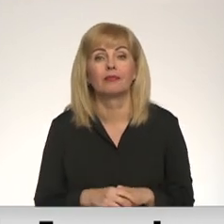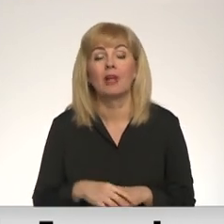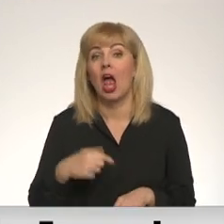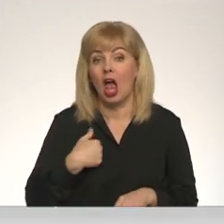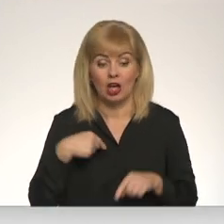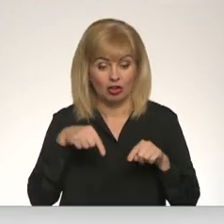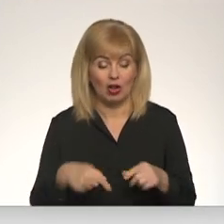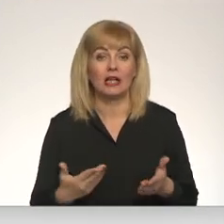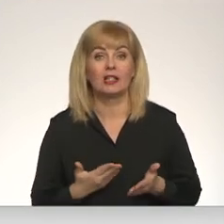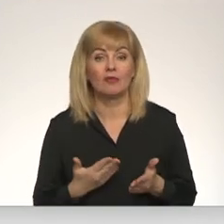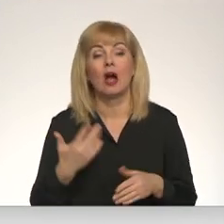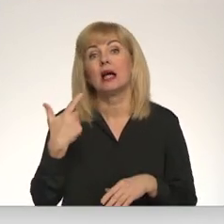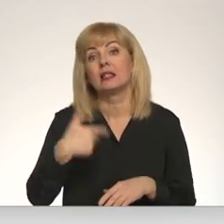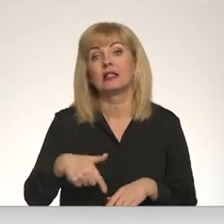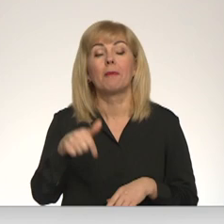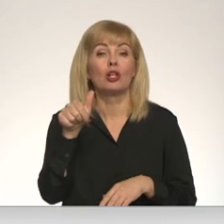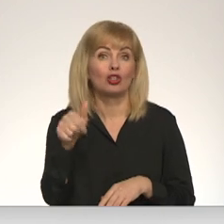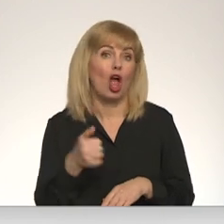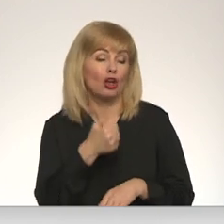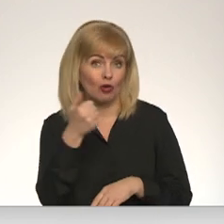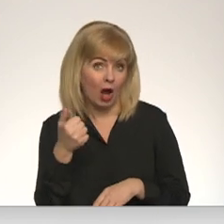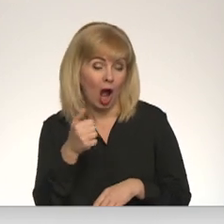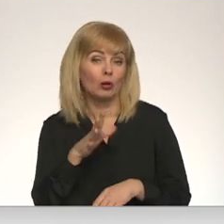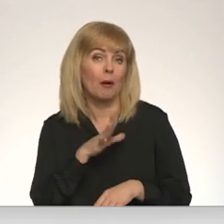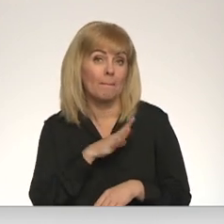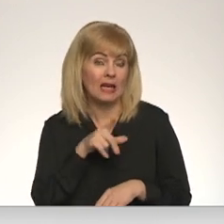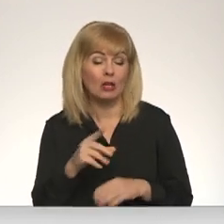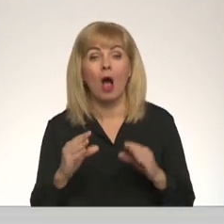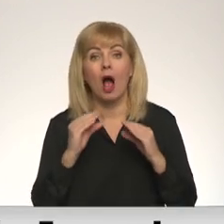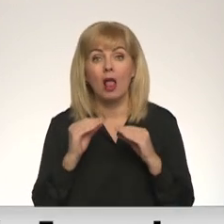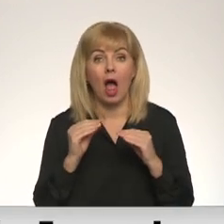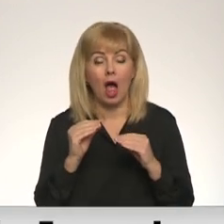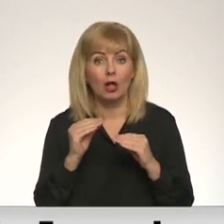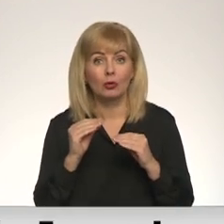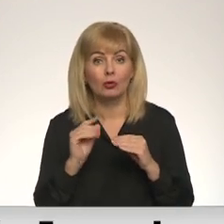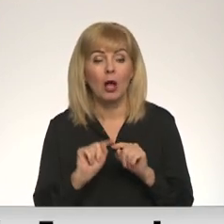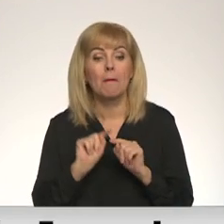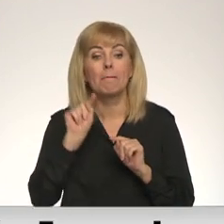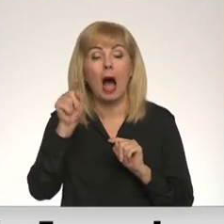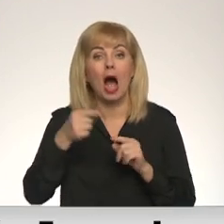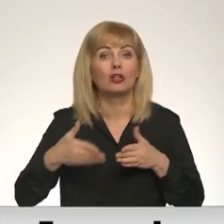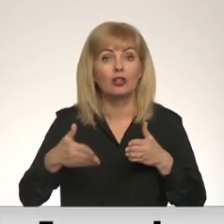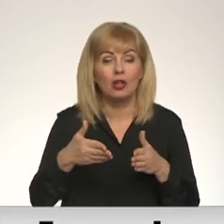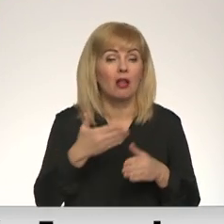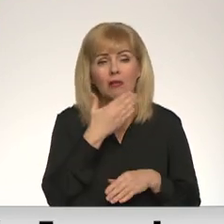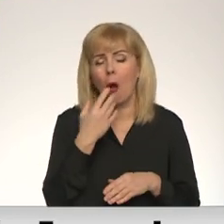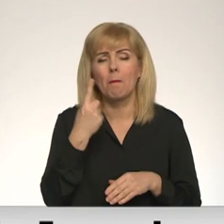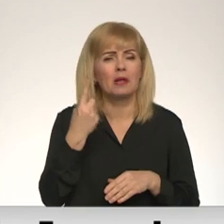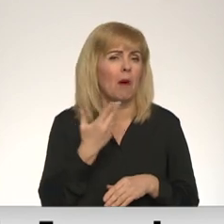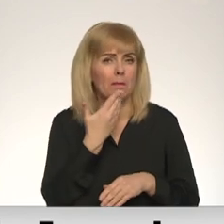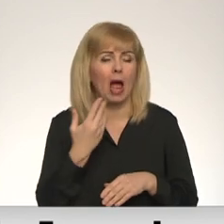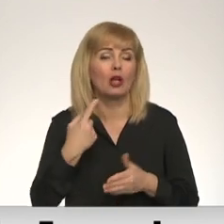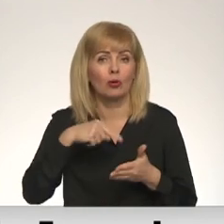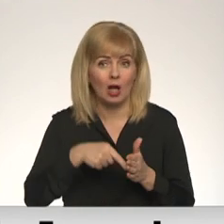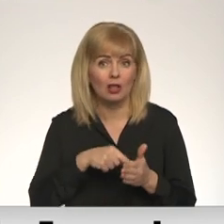Es šeit dzīvoju jau 76 gadus. Ir bijis arī tā, ka ledus ir pāri visam ceļam. Tas nav ne pirmo, ne pēdējo reizi. Tā, ka